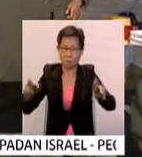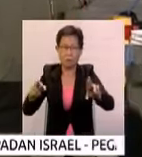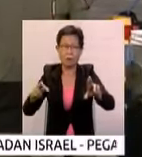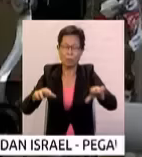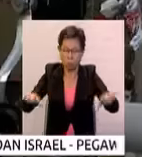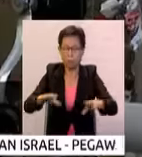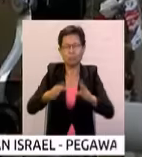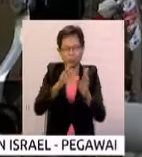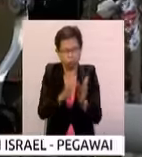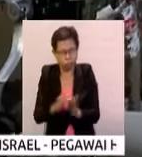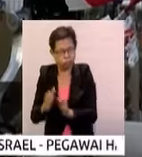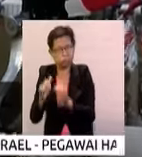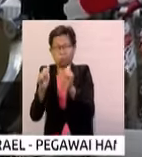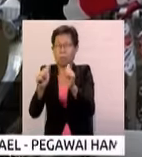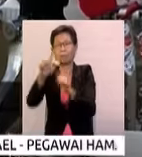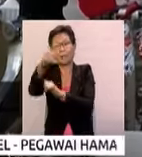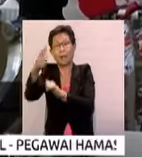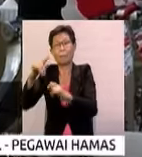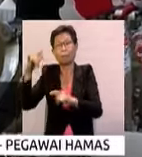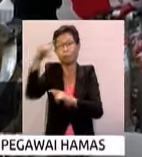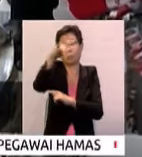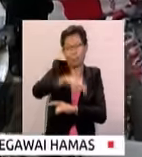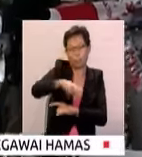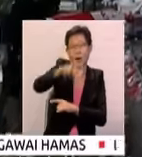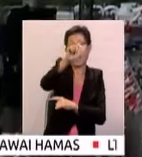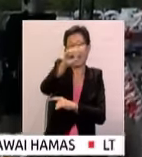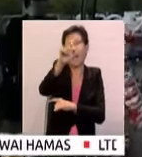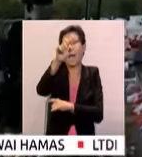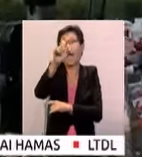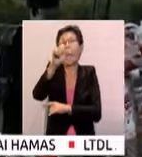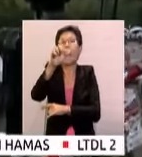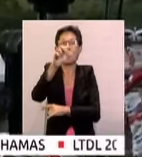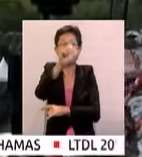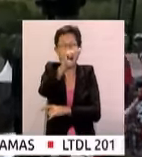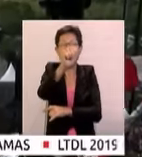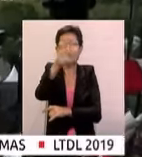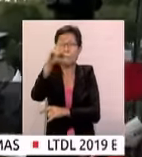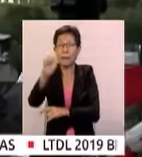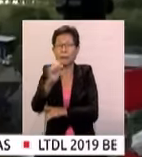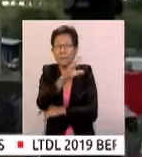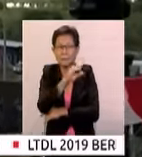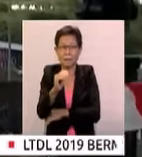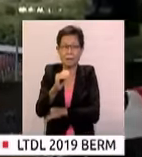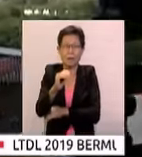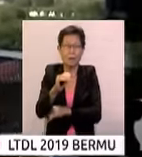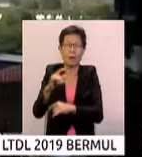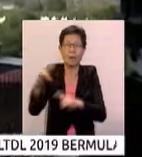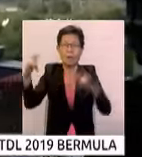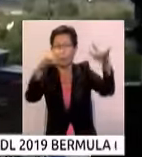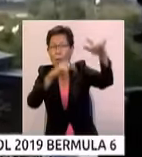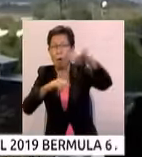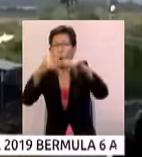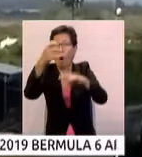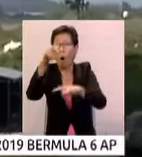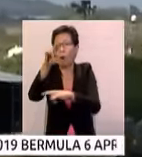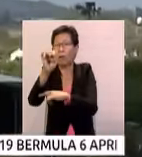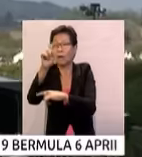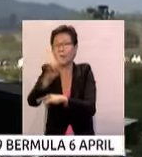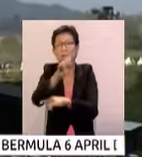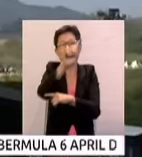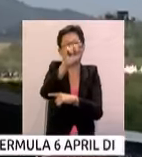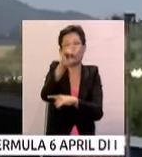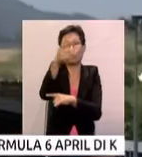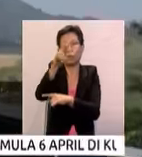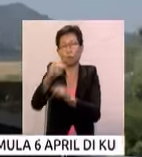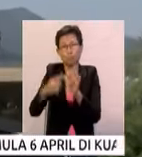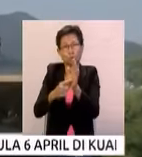dengan rapi. Selain pesawat pengangkut Airbus A400M dan jet pejuang FA-18D Hornet, TUDM